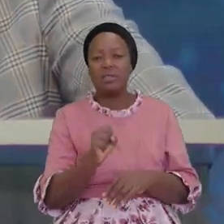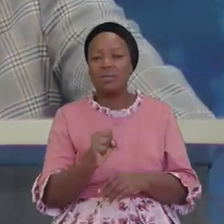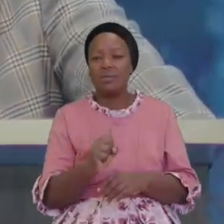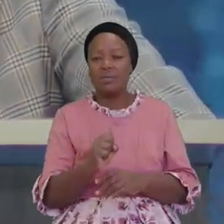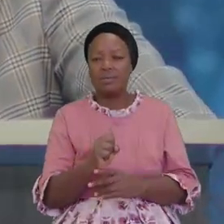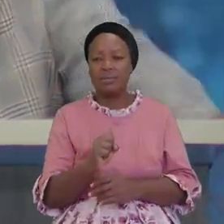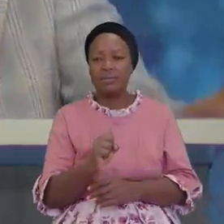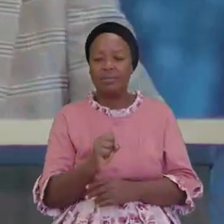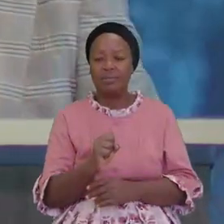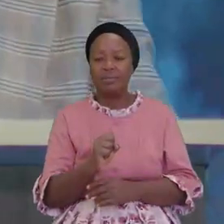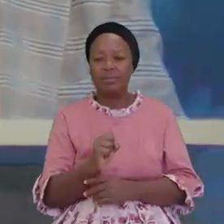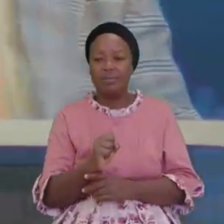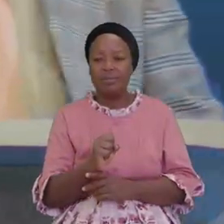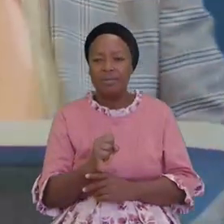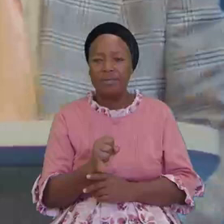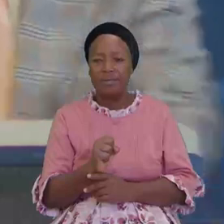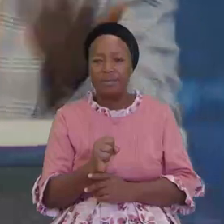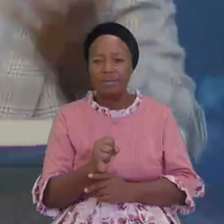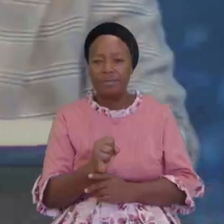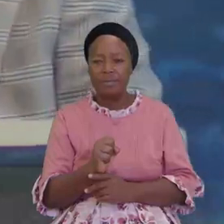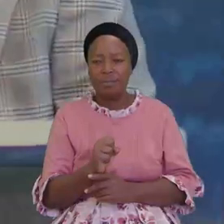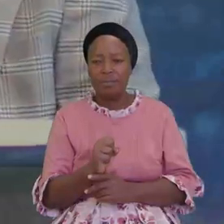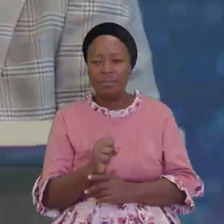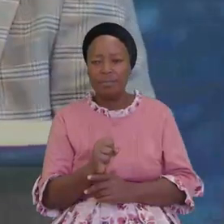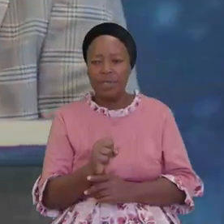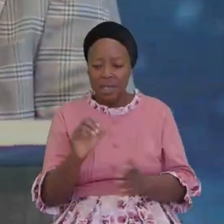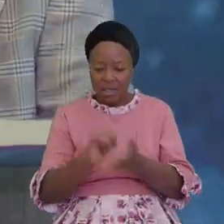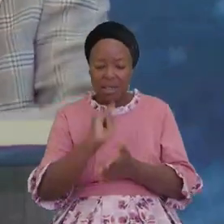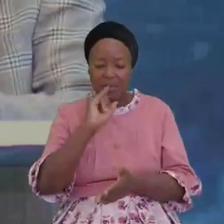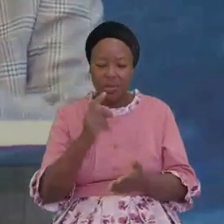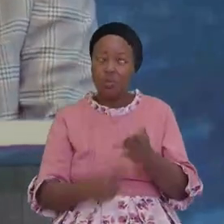C'est lui qui te couronne de bonté et de miséricorde.